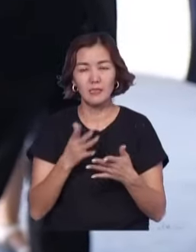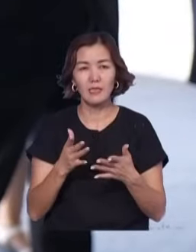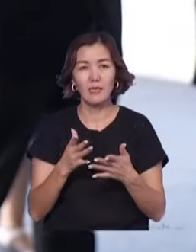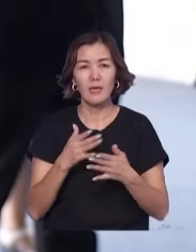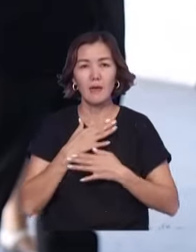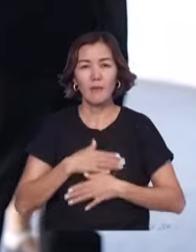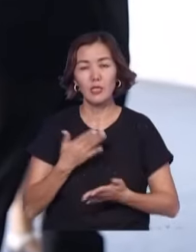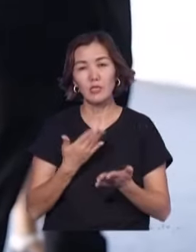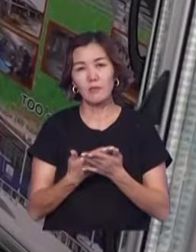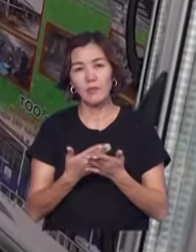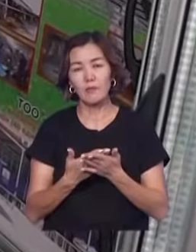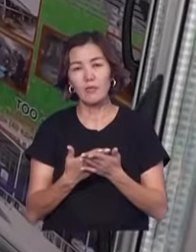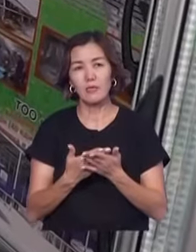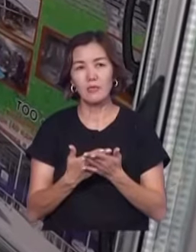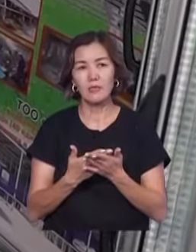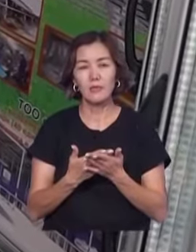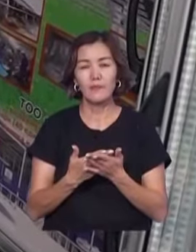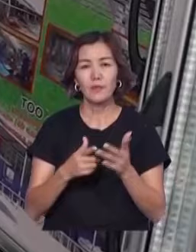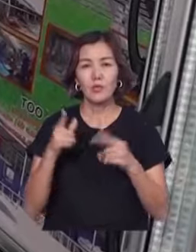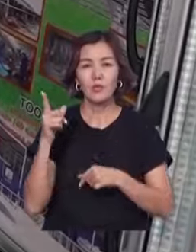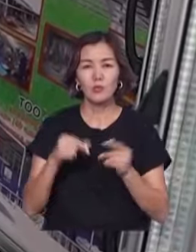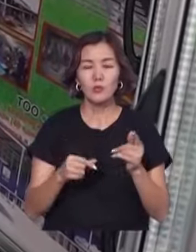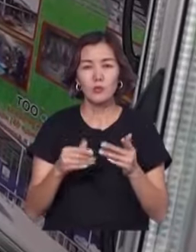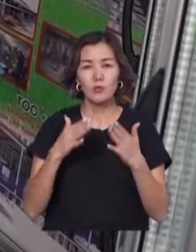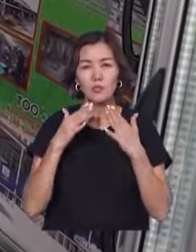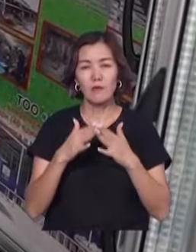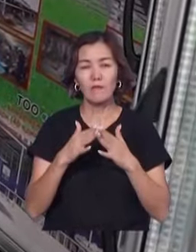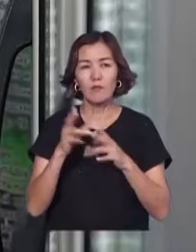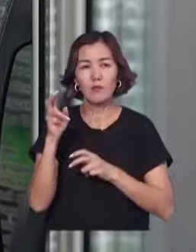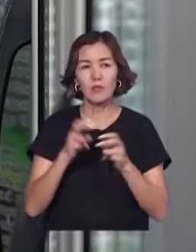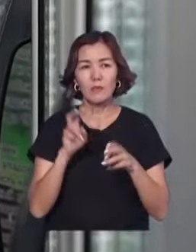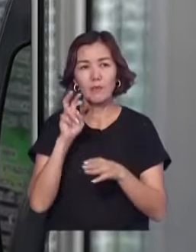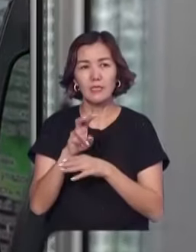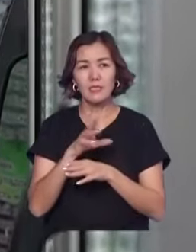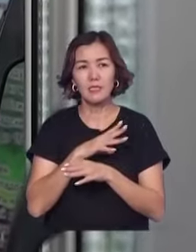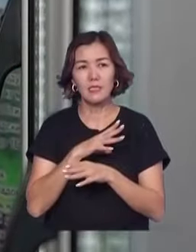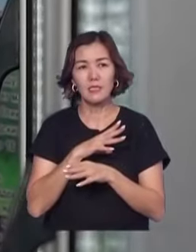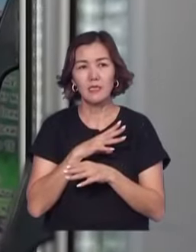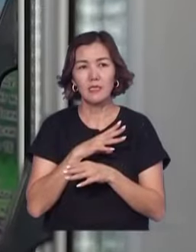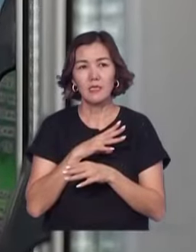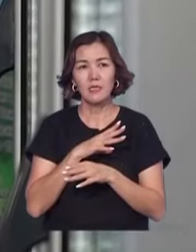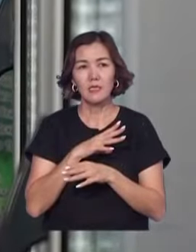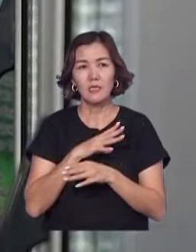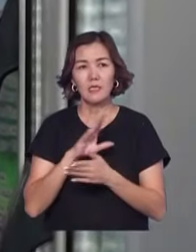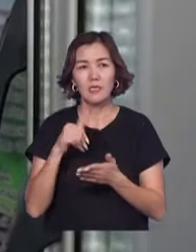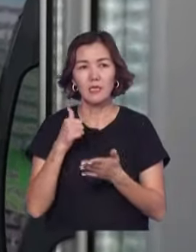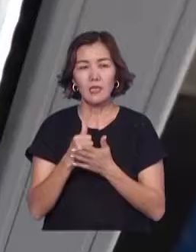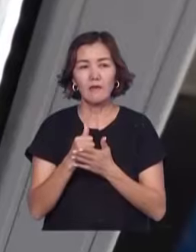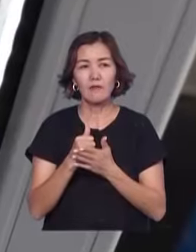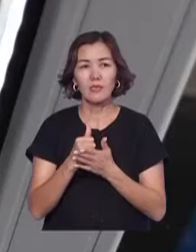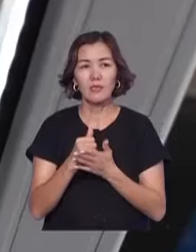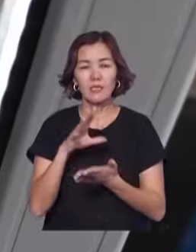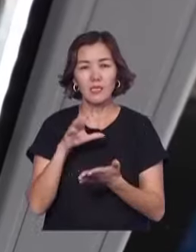положительным примером является деятельность предприятия GLC Суд, которое посетил глава Кабмина. Молочный завод – одно из ключевых предприятий региона,